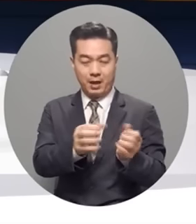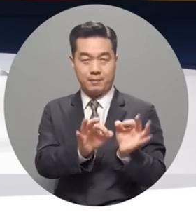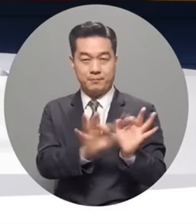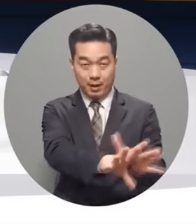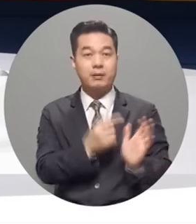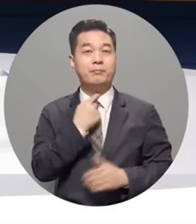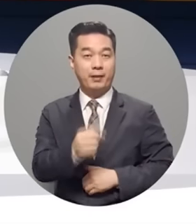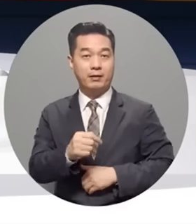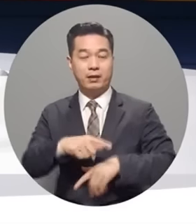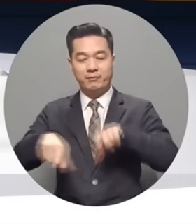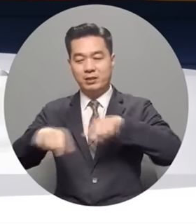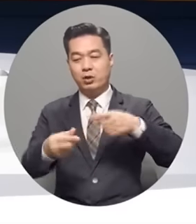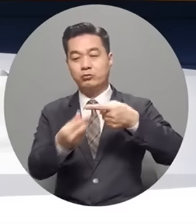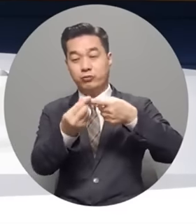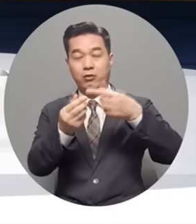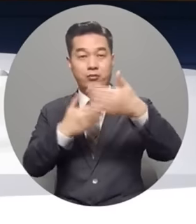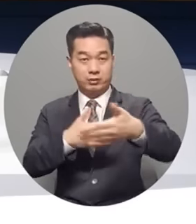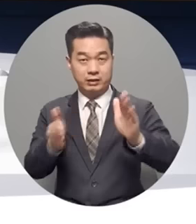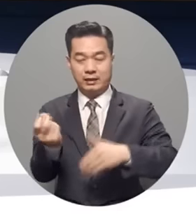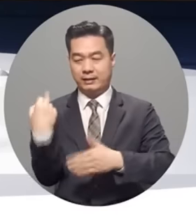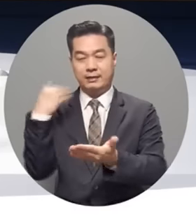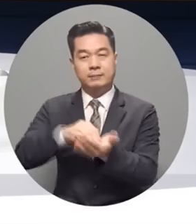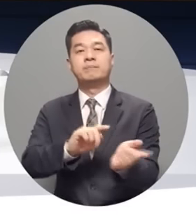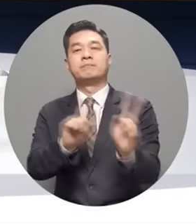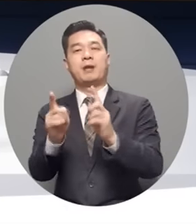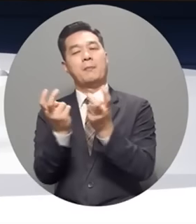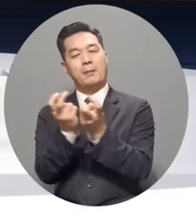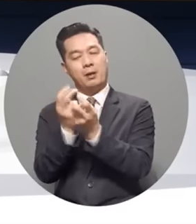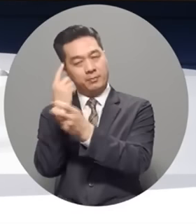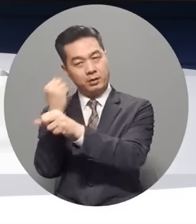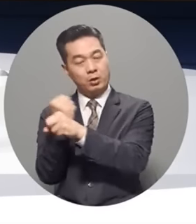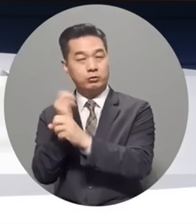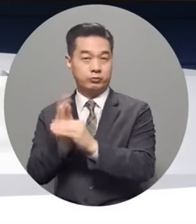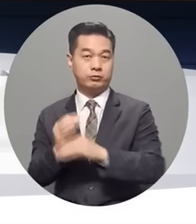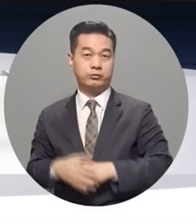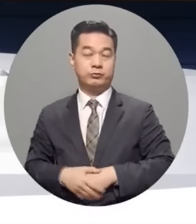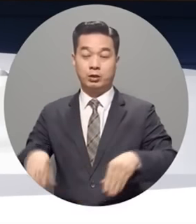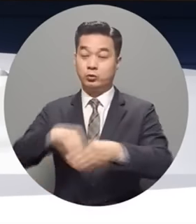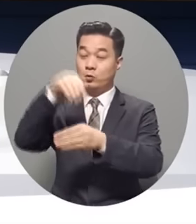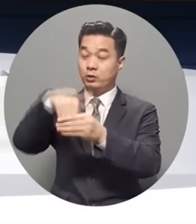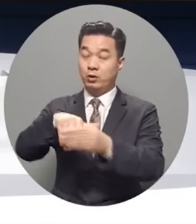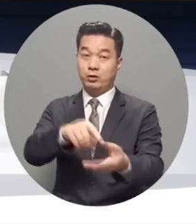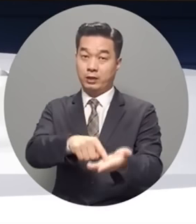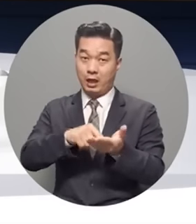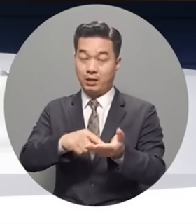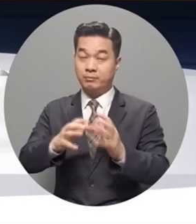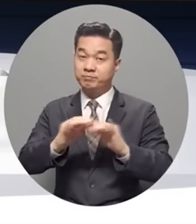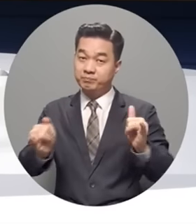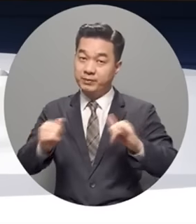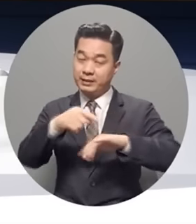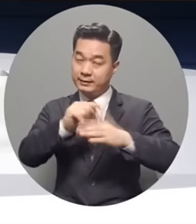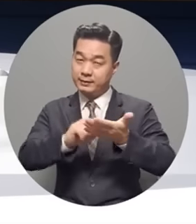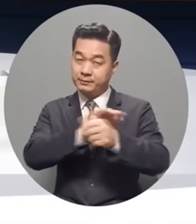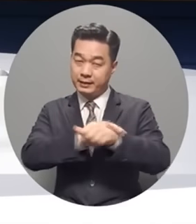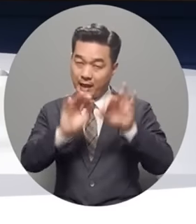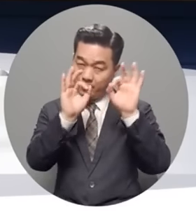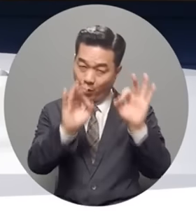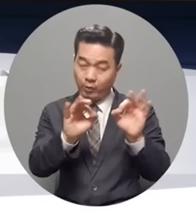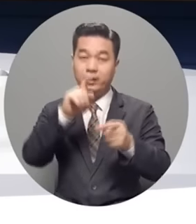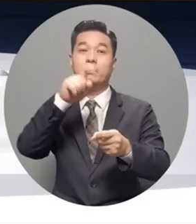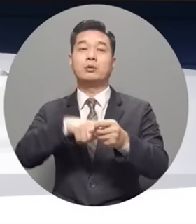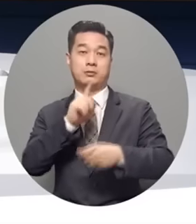민정수석실. 그 기능을 되살리는 방안을 대통령실이 검토 중입니다. 총선에서 드러난 민심을 더욱 잘 경청하겠다는 취지라고